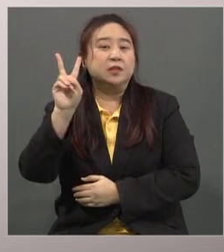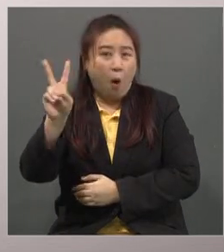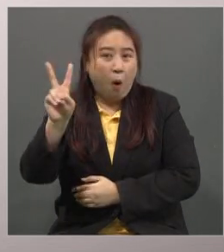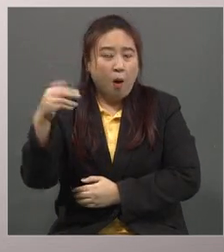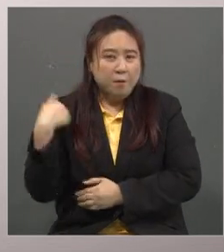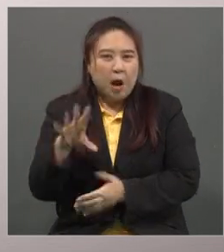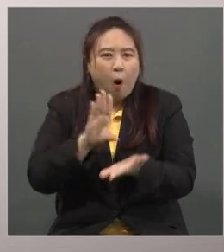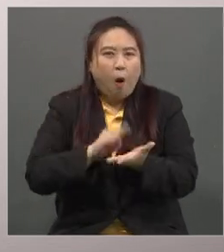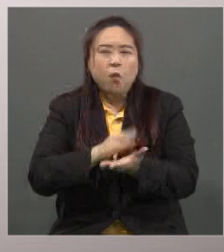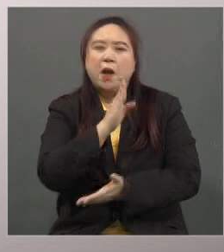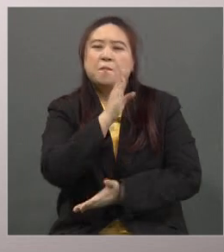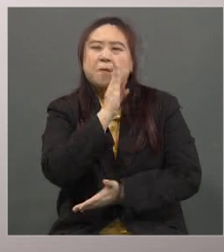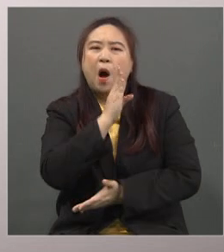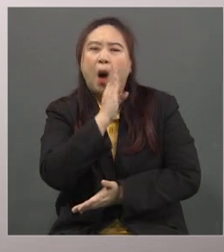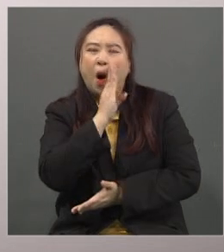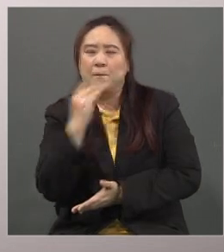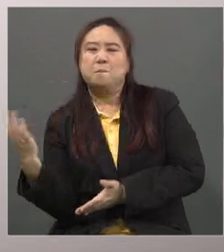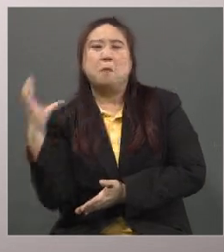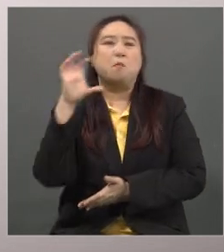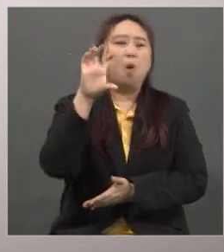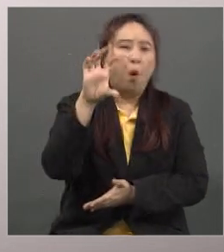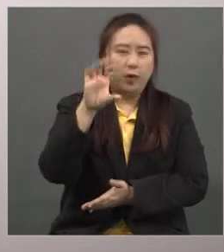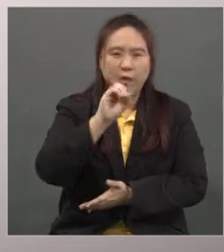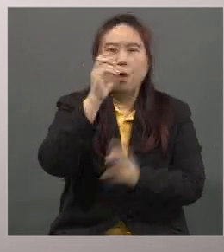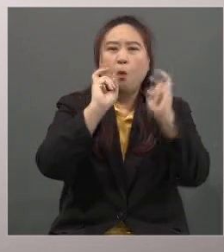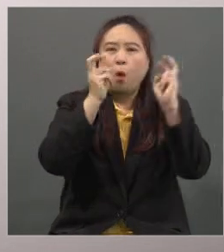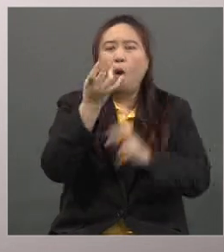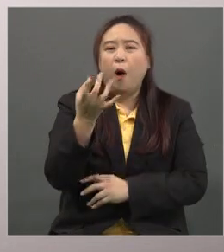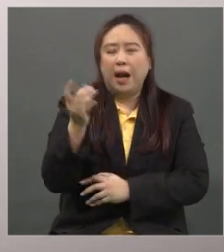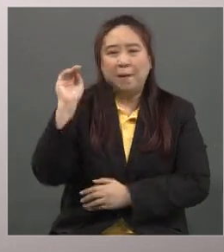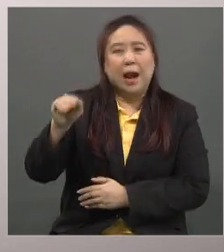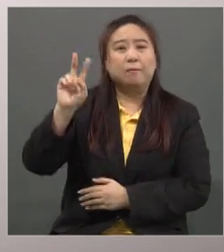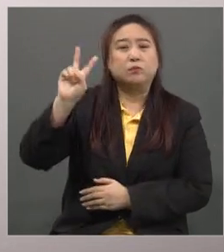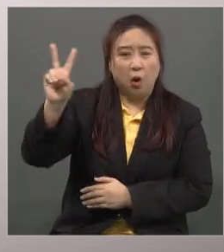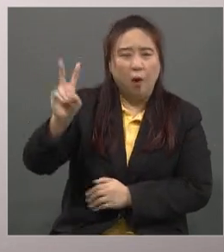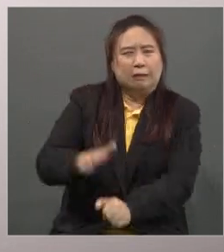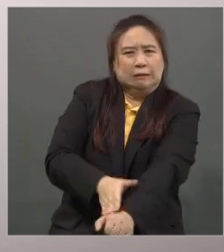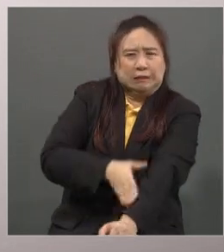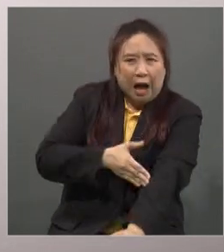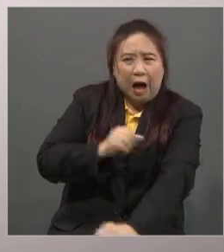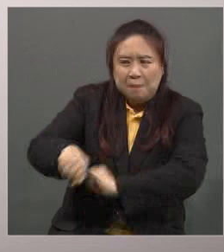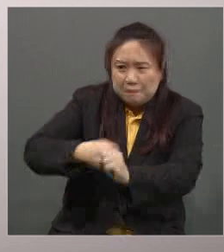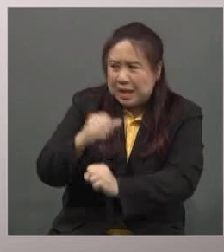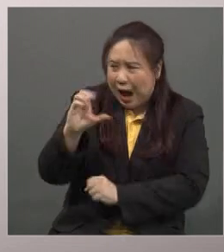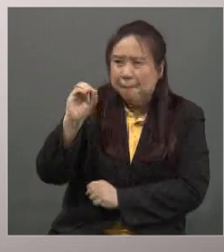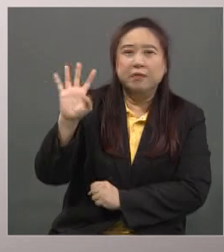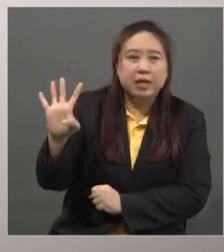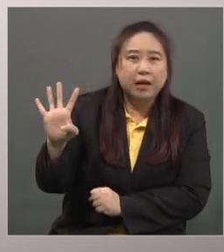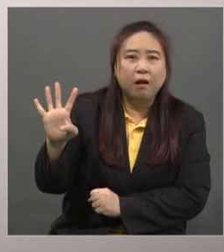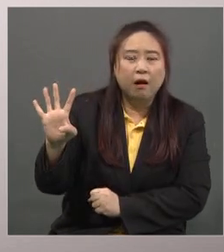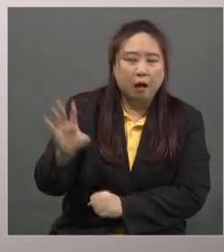อร์กรณีการก่อสร้างถนนพระรามที่2ล่าช้านะครับผ่านมา54ปีถนนยังเหมือนเดิมนะครับถนนเส้นอื่นๆเนี่ยเขาสร้